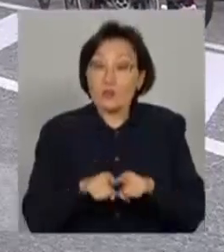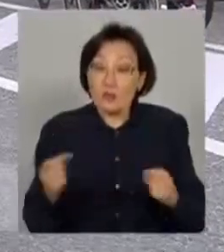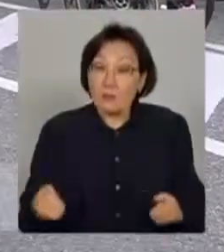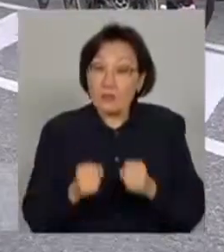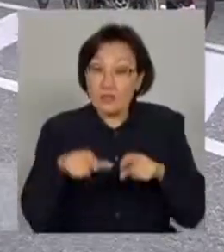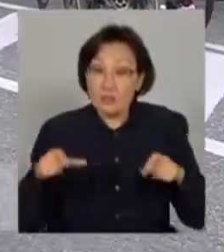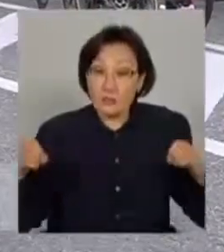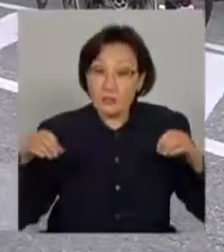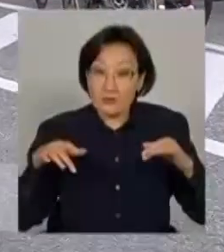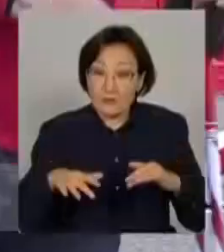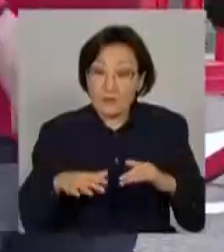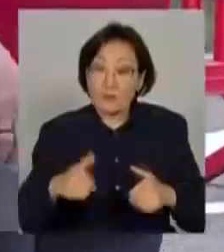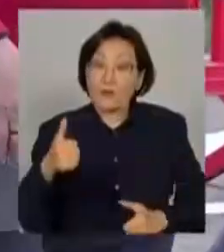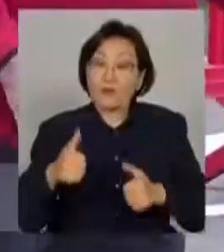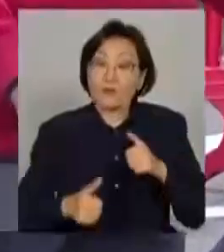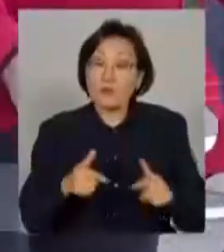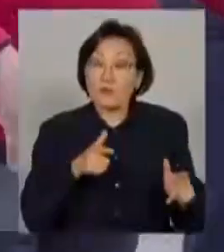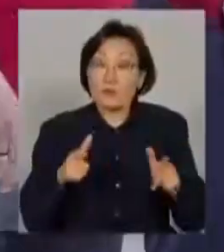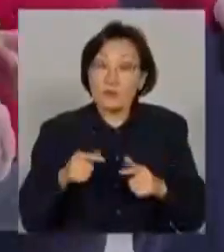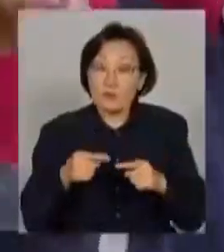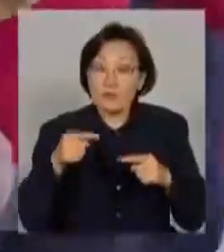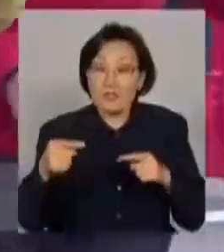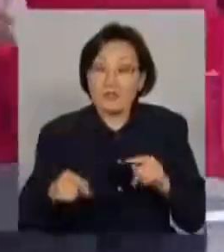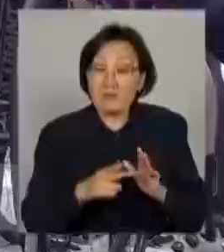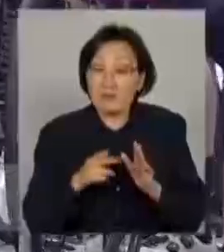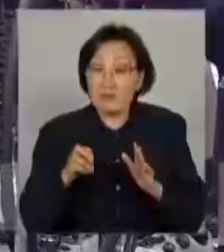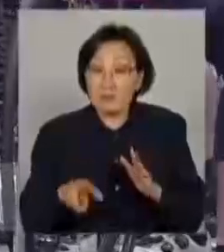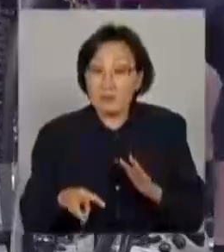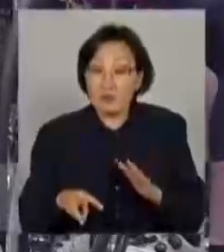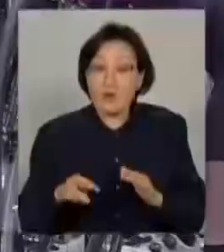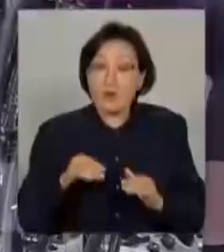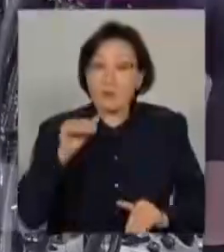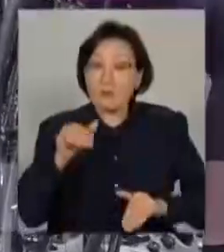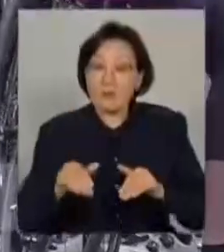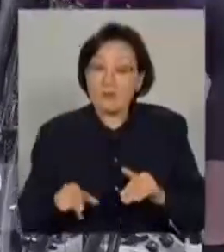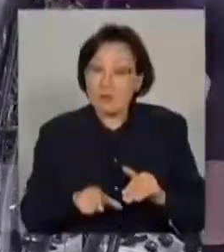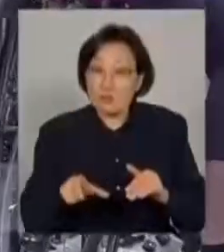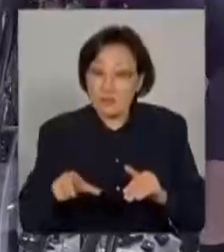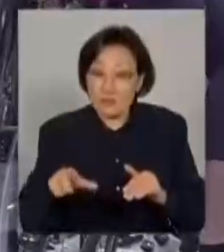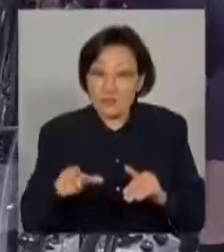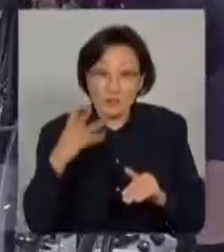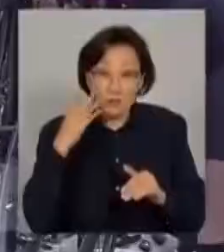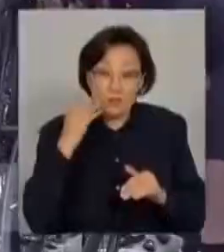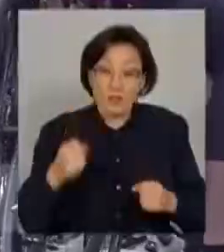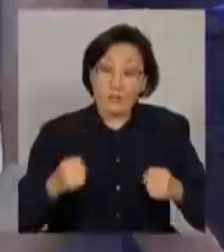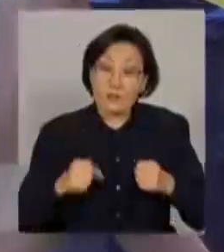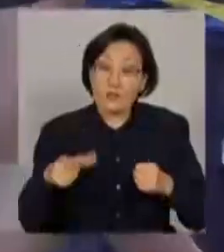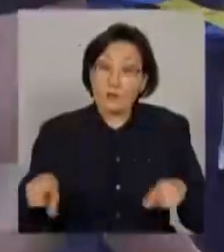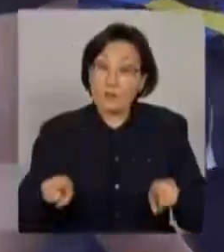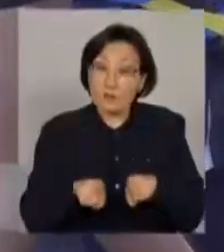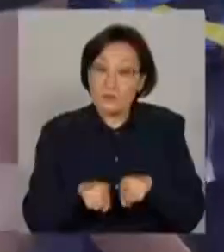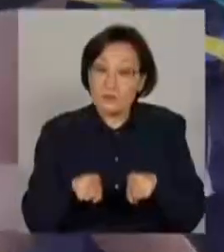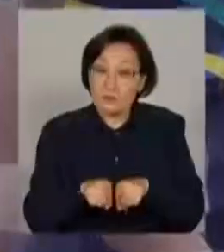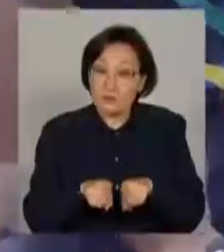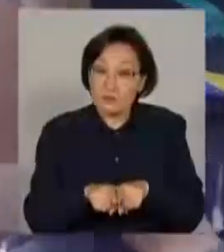болельщиков. Для участников соревнования подготовили дистанцию в 7 километров по подъемному маршруту. Однако алматинских спортсменов такой